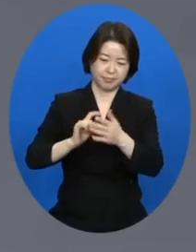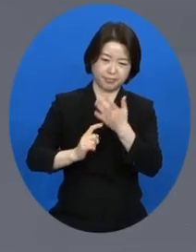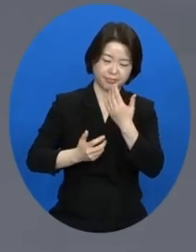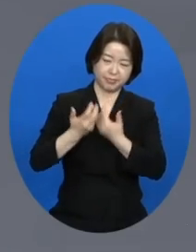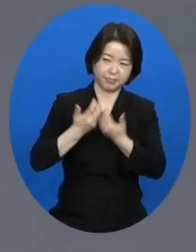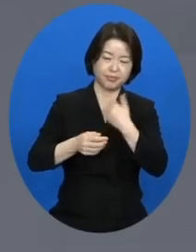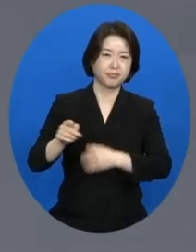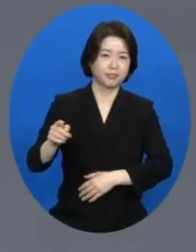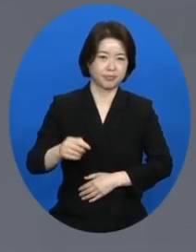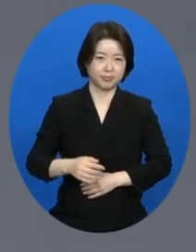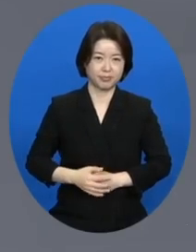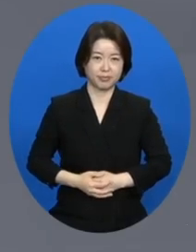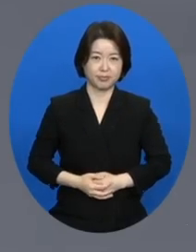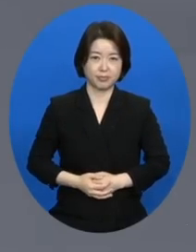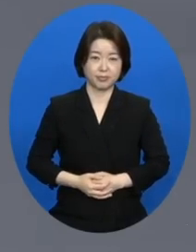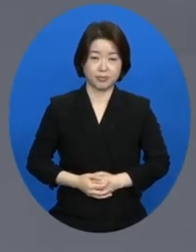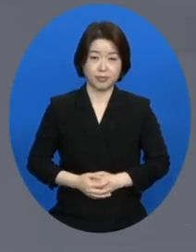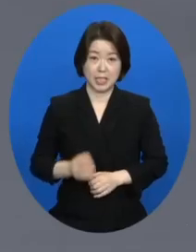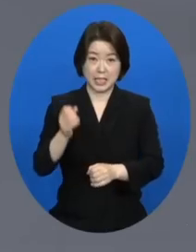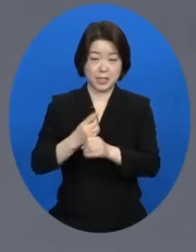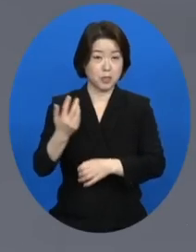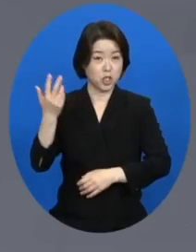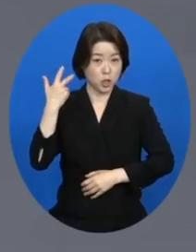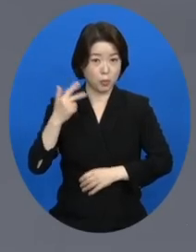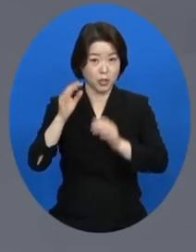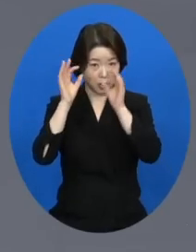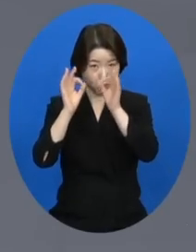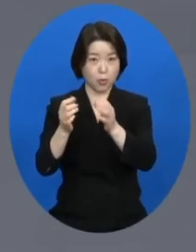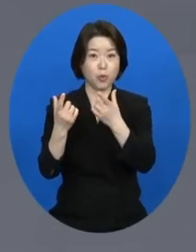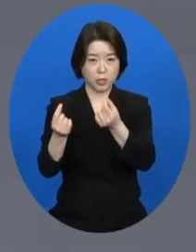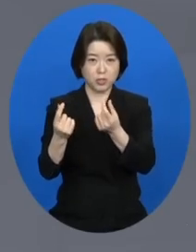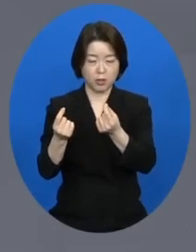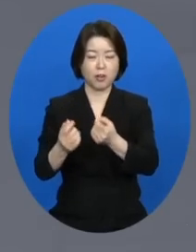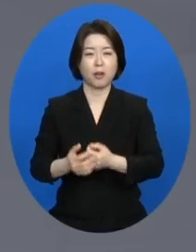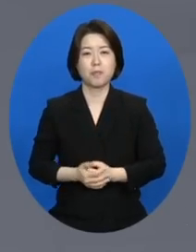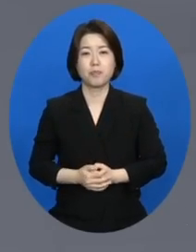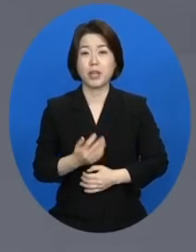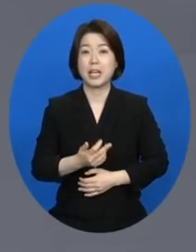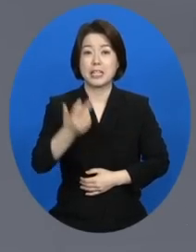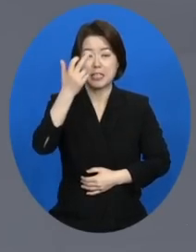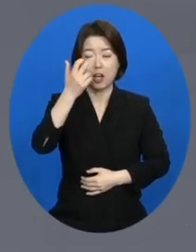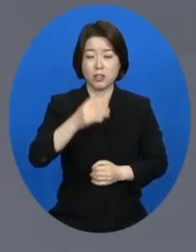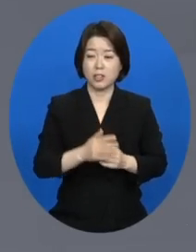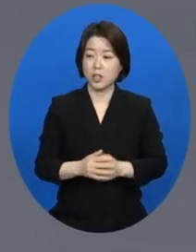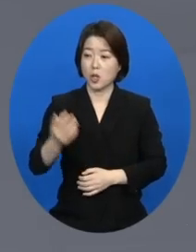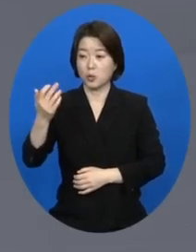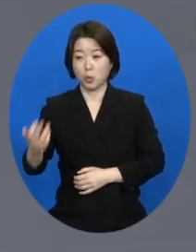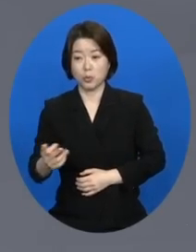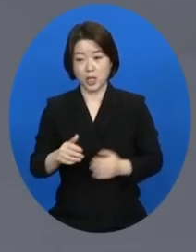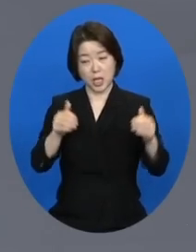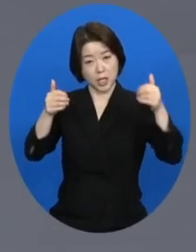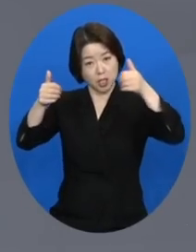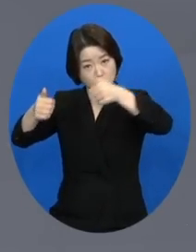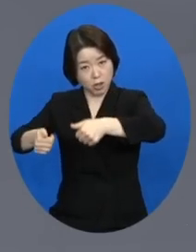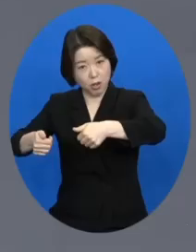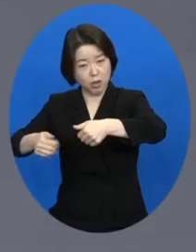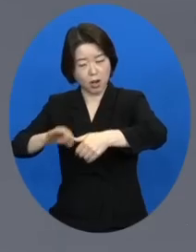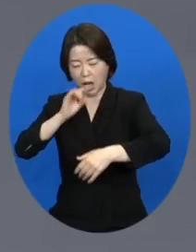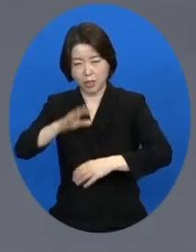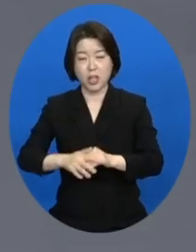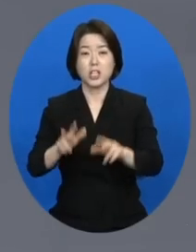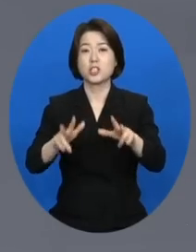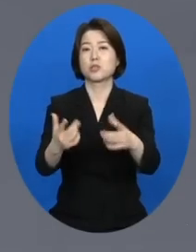들지 않았습니다. 이미 지난주에 살펴보았듯이 형들이 동생에게 절을 한다. 있을 수 없는 일이죠. 뭐